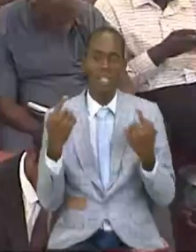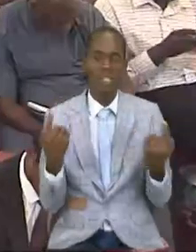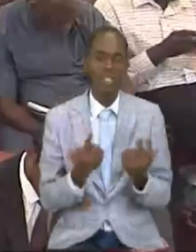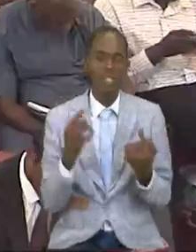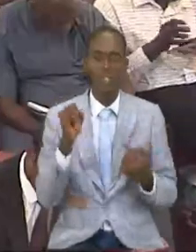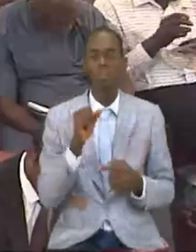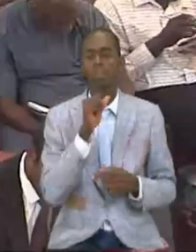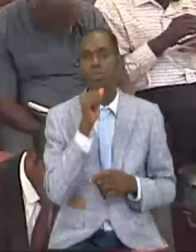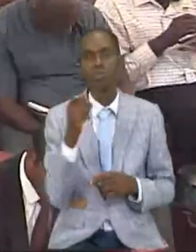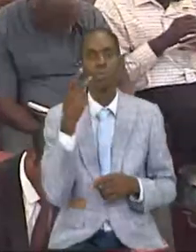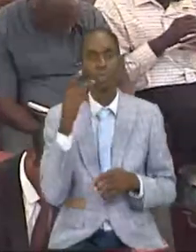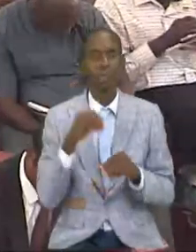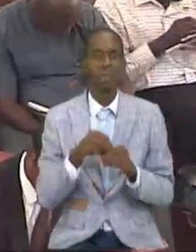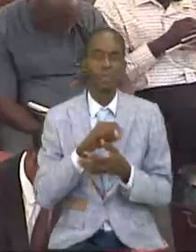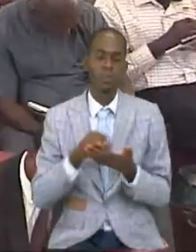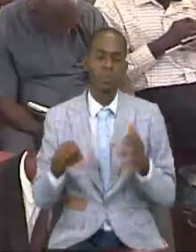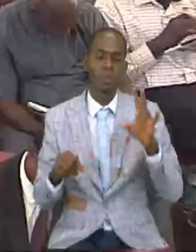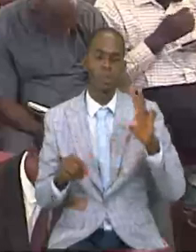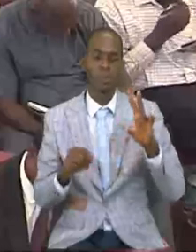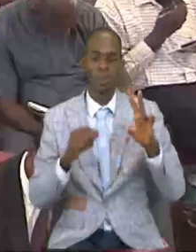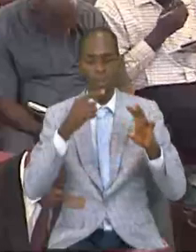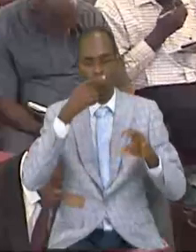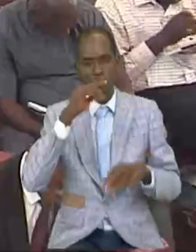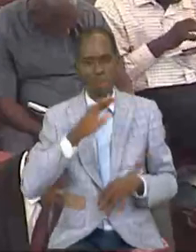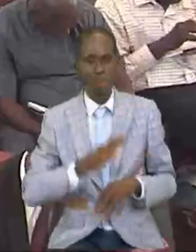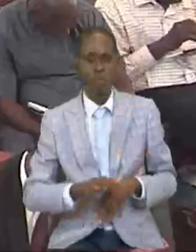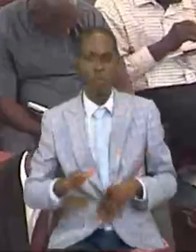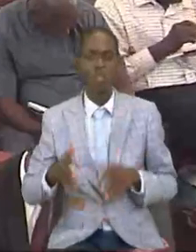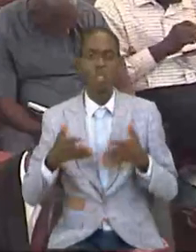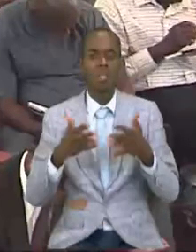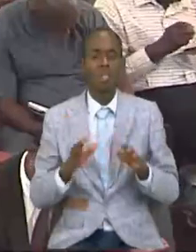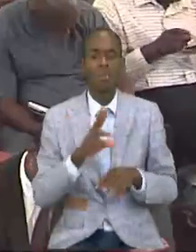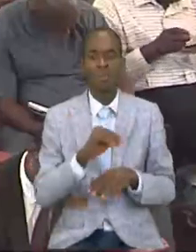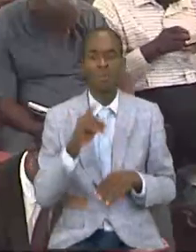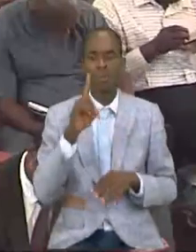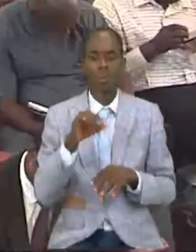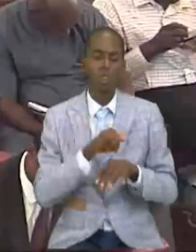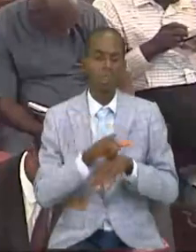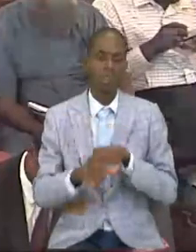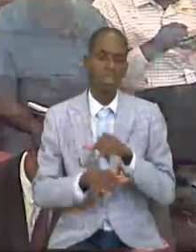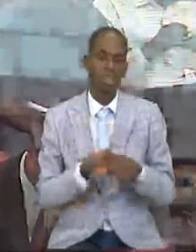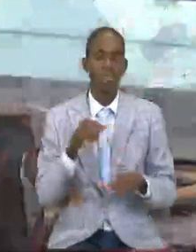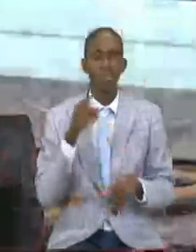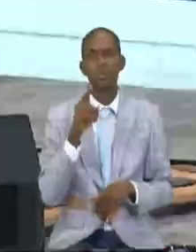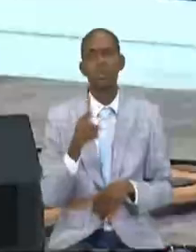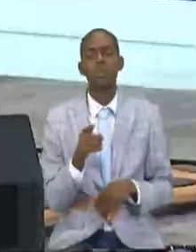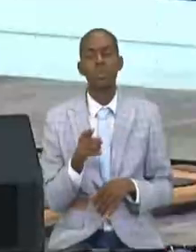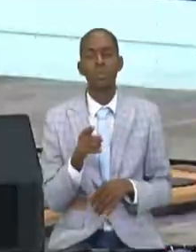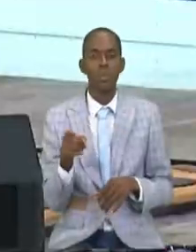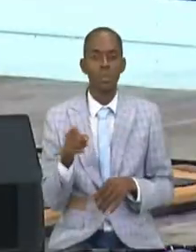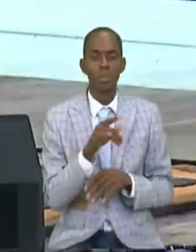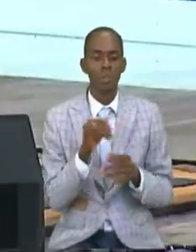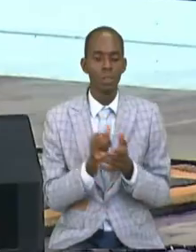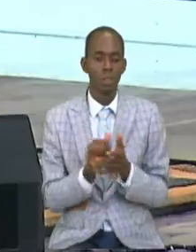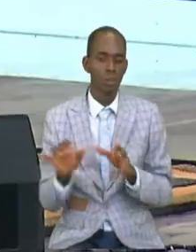Voilà le verset 7. Petits enfants, que personne ne vous